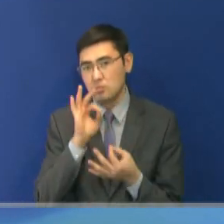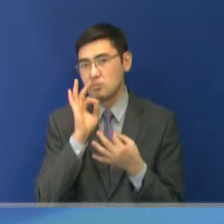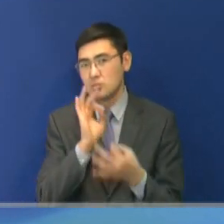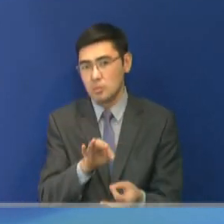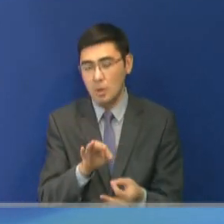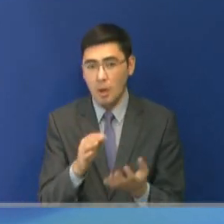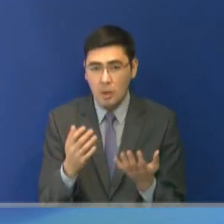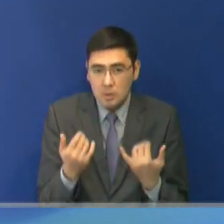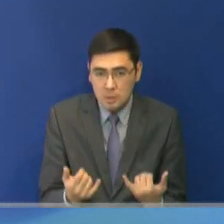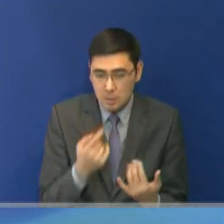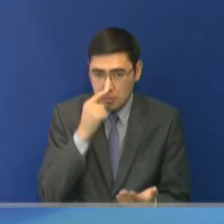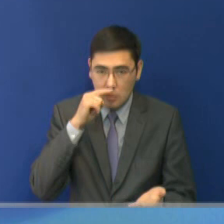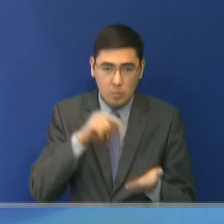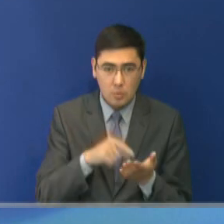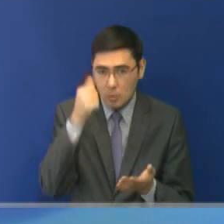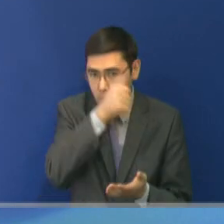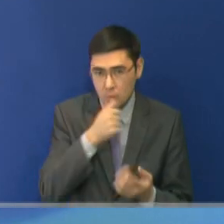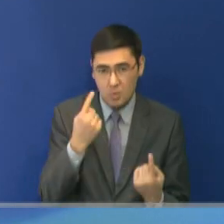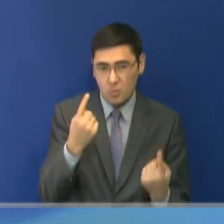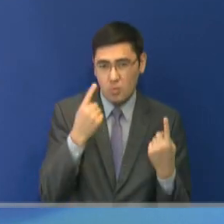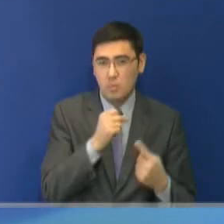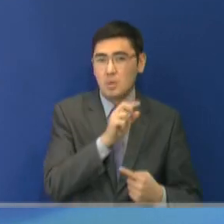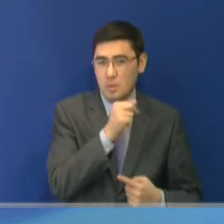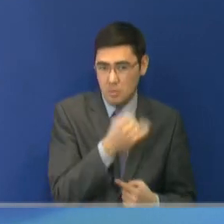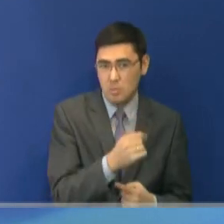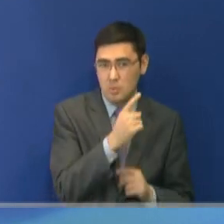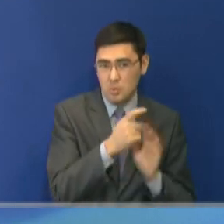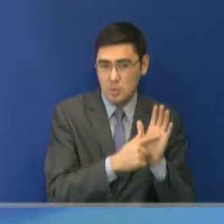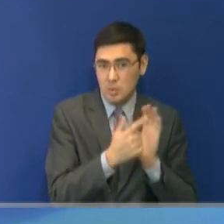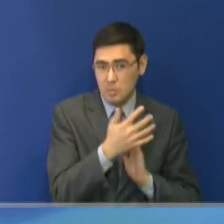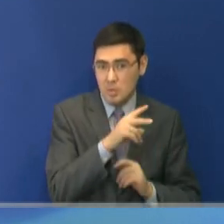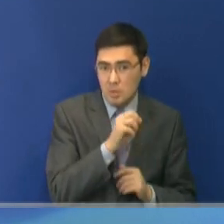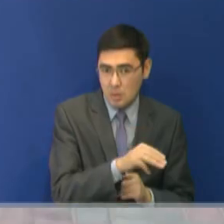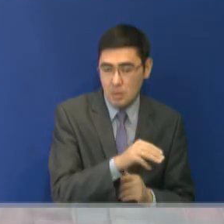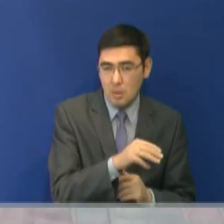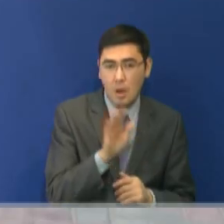Кунанбаева. Отметим, что площадь не раз ремонтировали, однако результат не впечатлил.